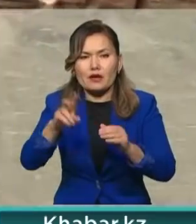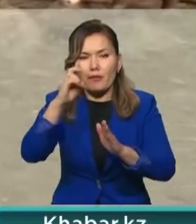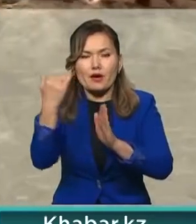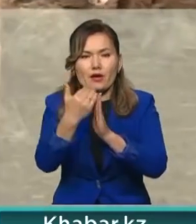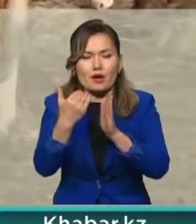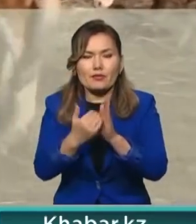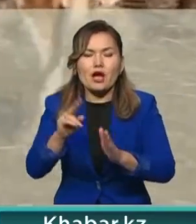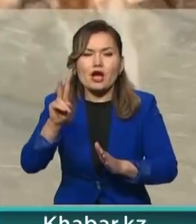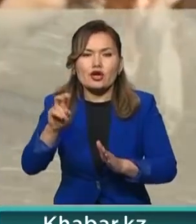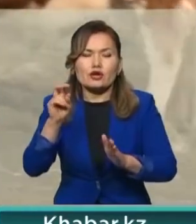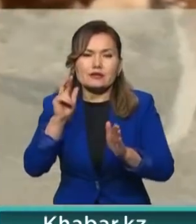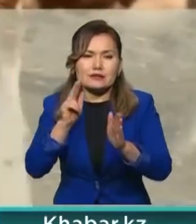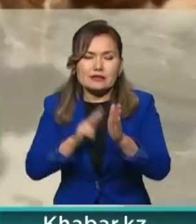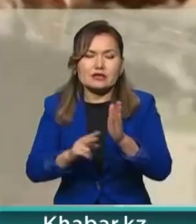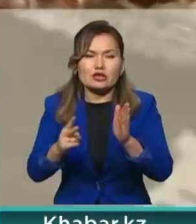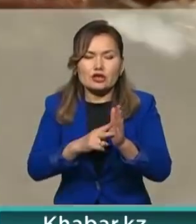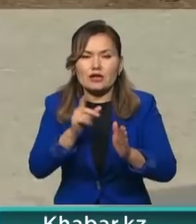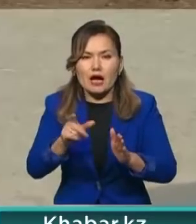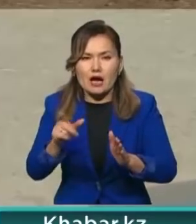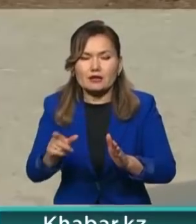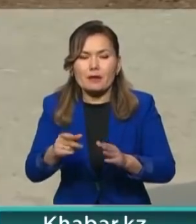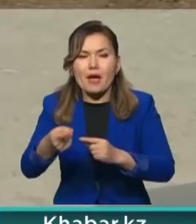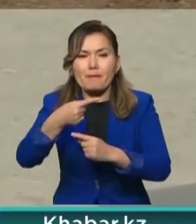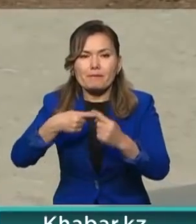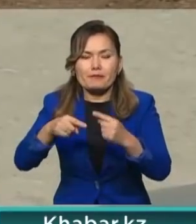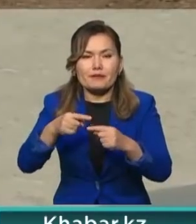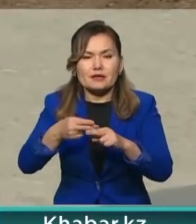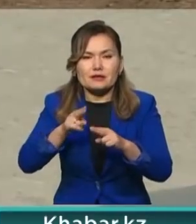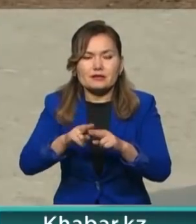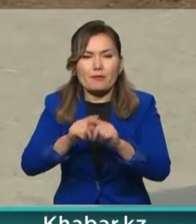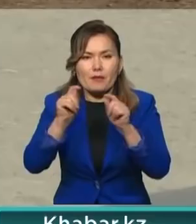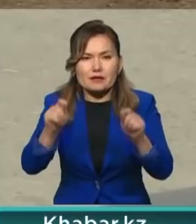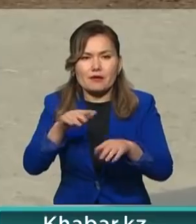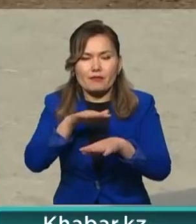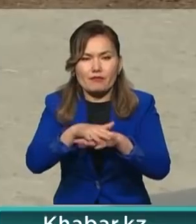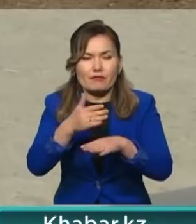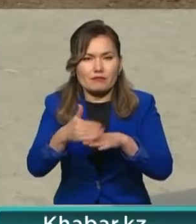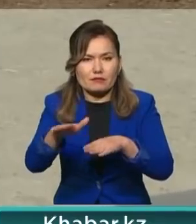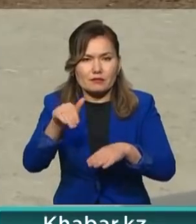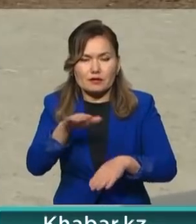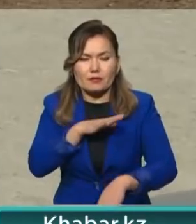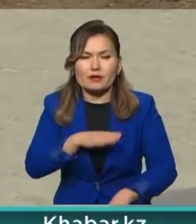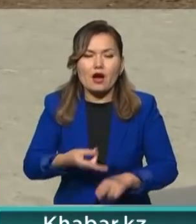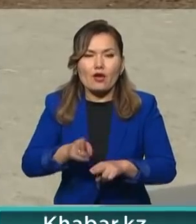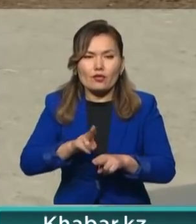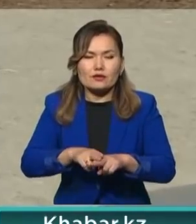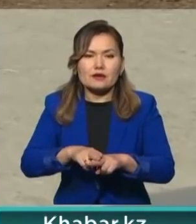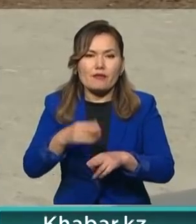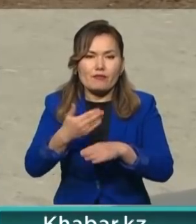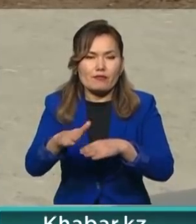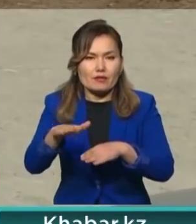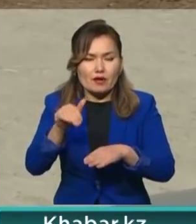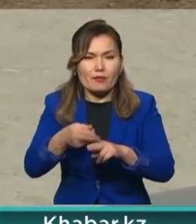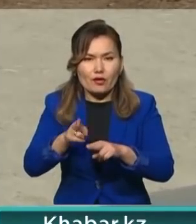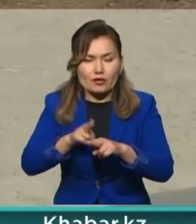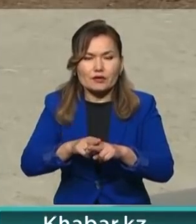бойынша 287 адам несие алып іс бастаған. Төрт түлік малдың бәріне бірдей несиелендірумен айналысып жатырмыз. Бұл